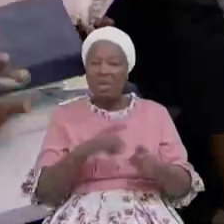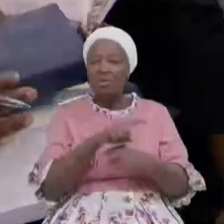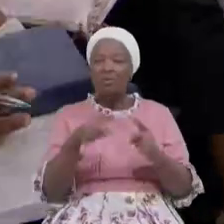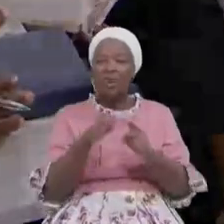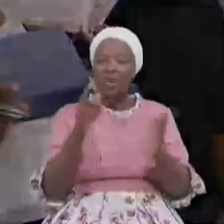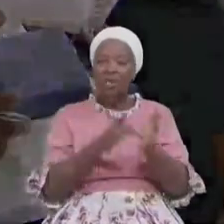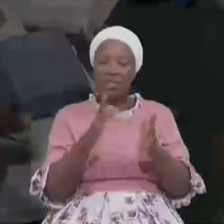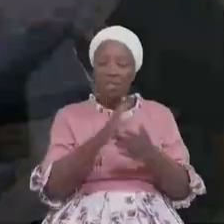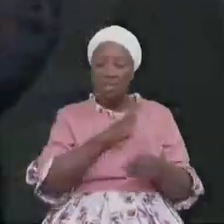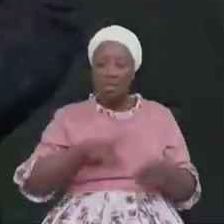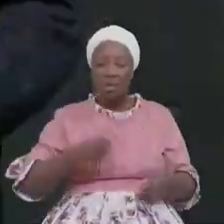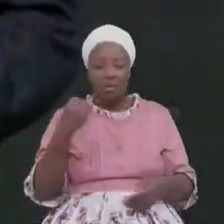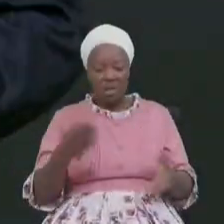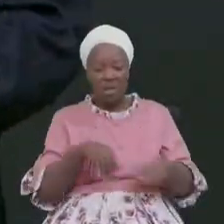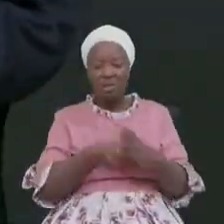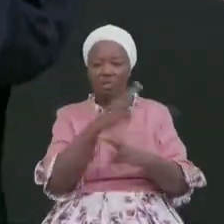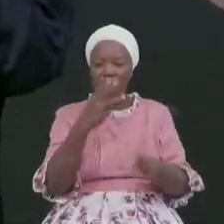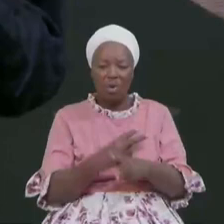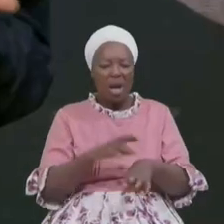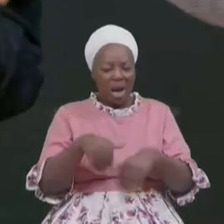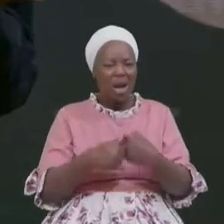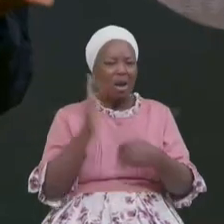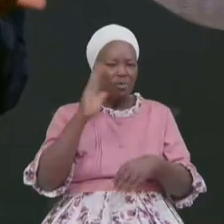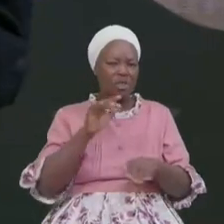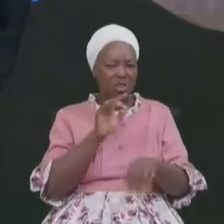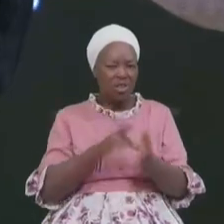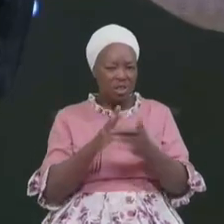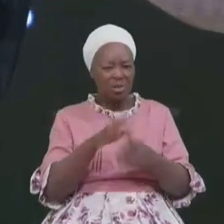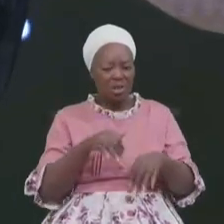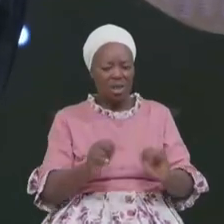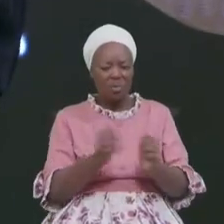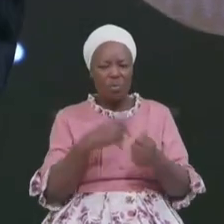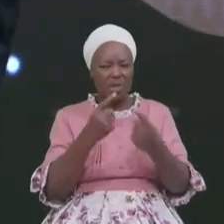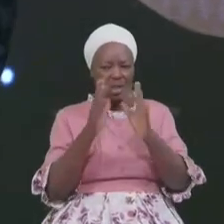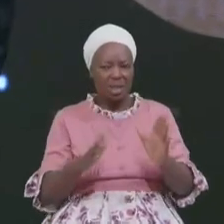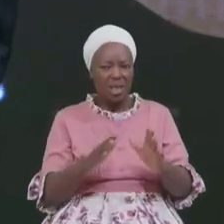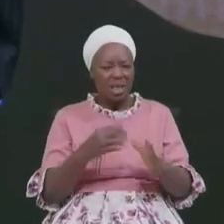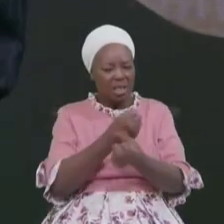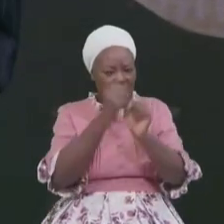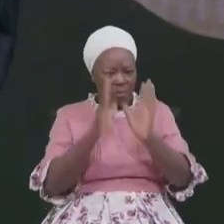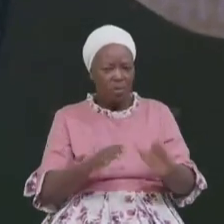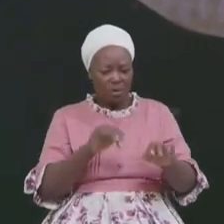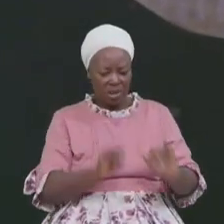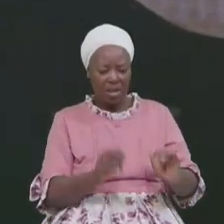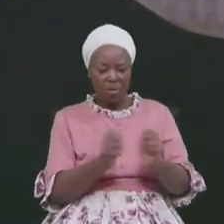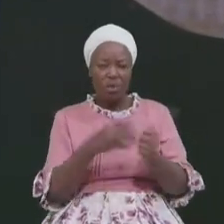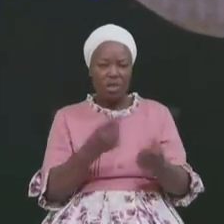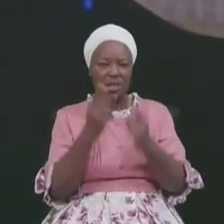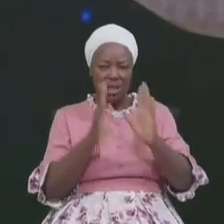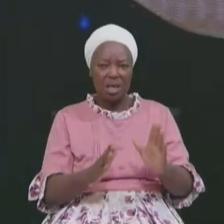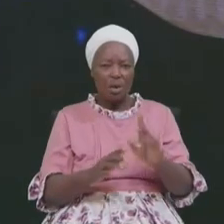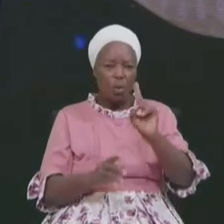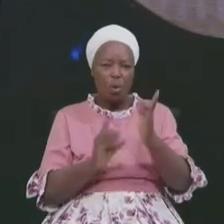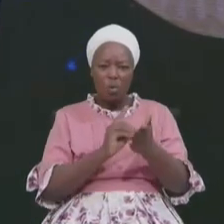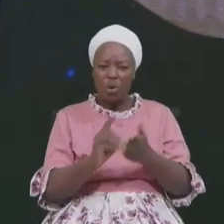Quand Jésus était vivant, comment Jésus peut prendre des pécheurs, le sauveur, reste, comment peut-il rester avec des pécheurs une semaine, un